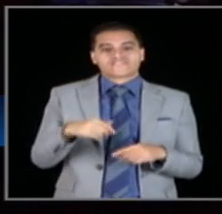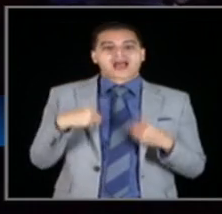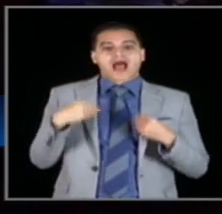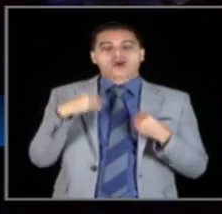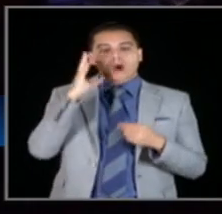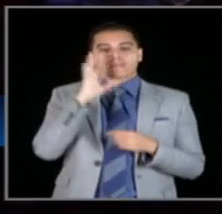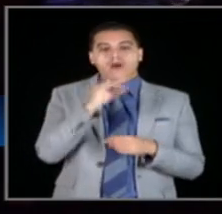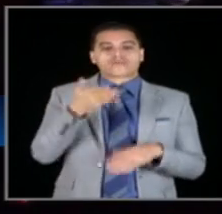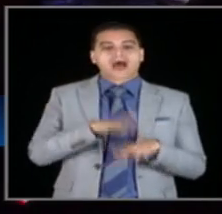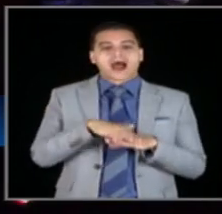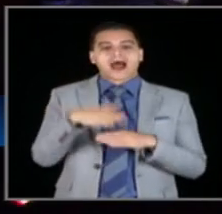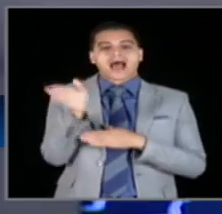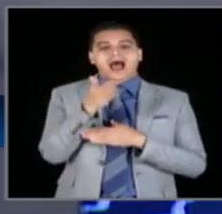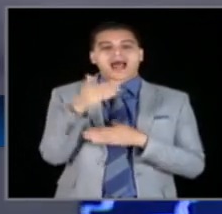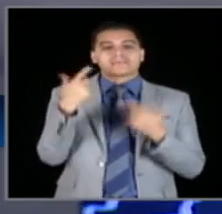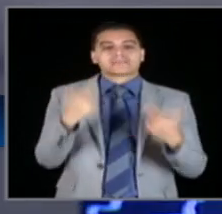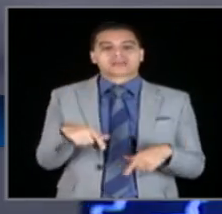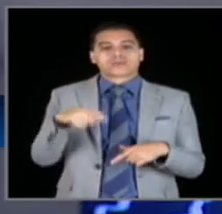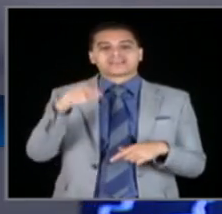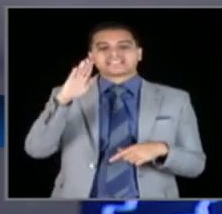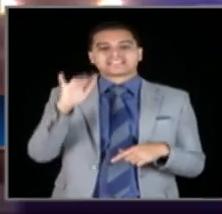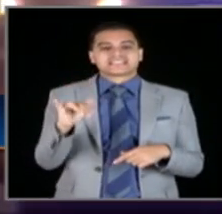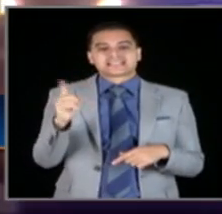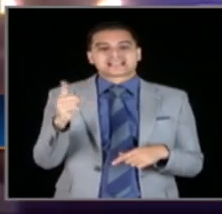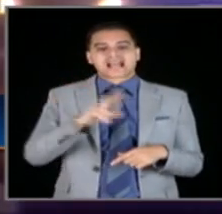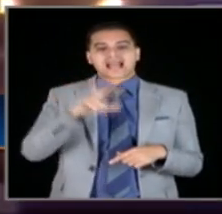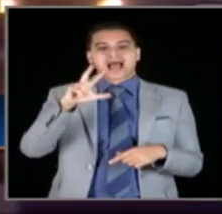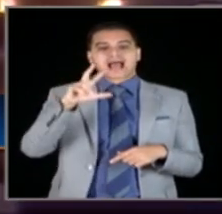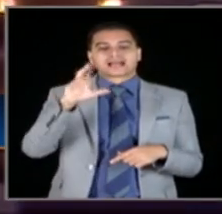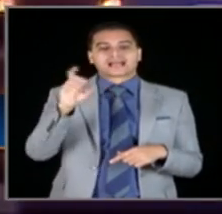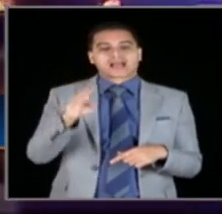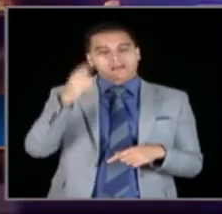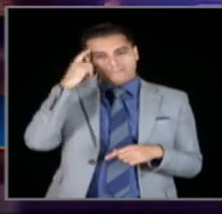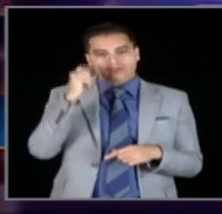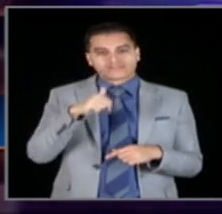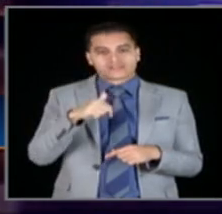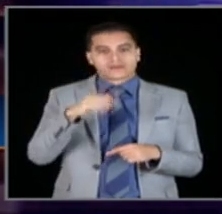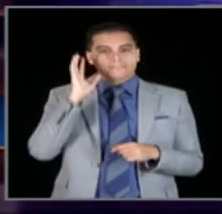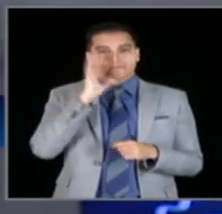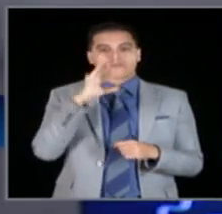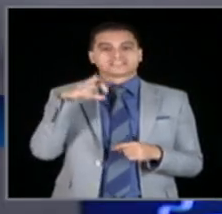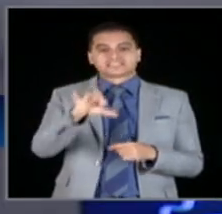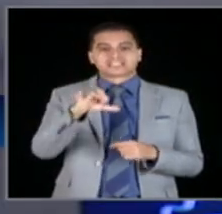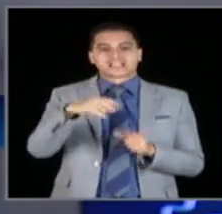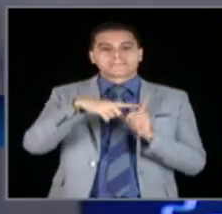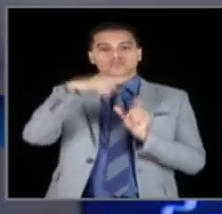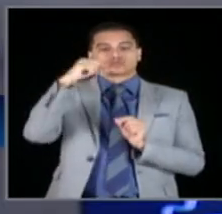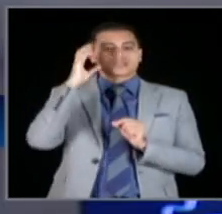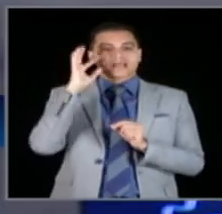البري الموجود على علم دولة سريلانكا؟ باس. ما هو مجموع الأضلاع في 90